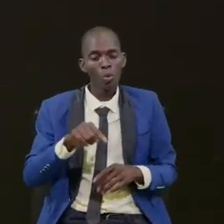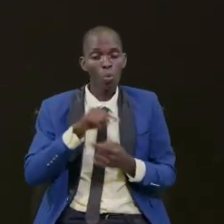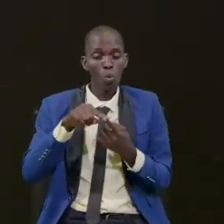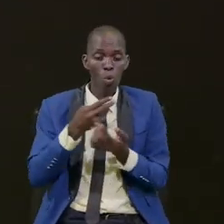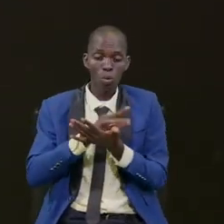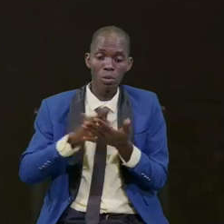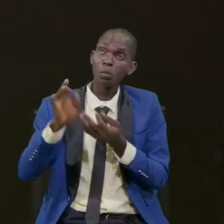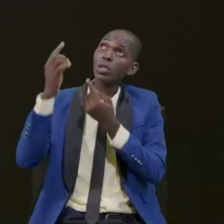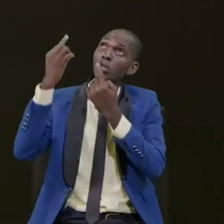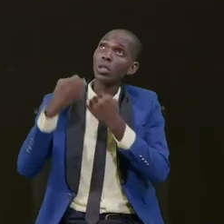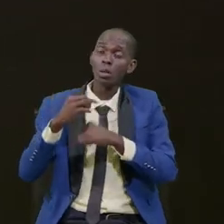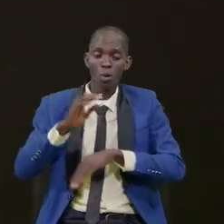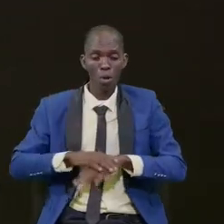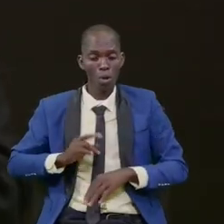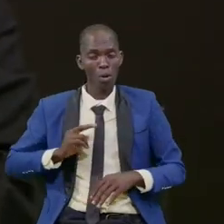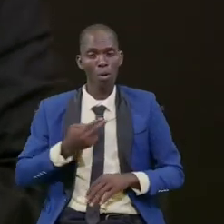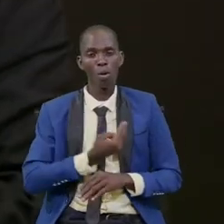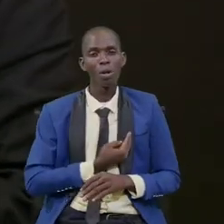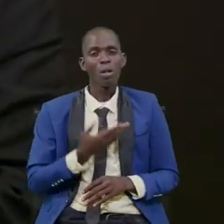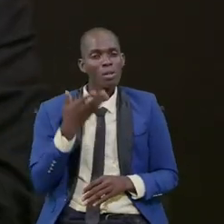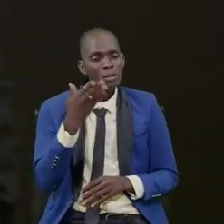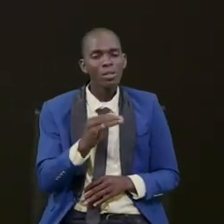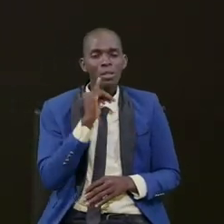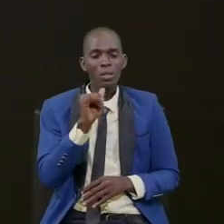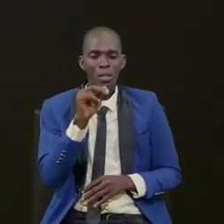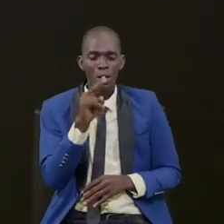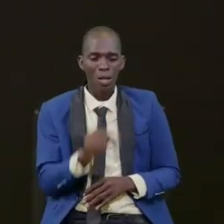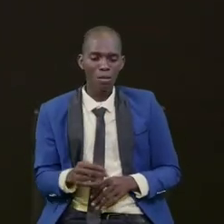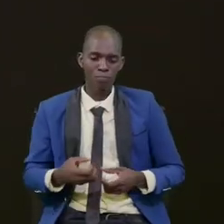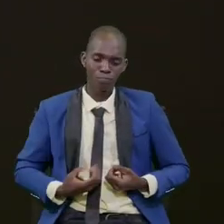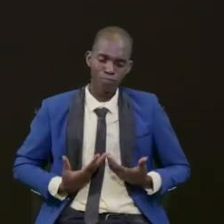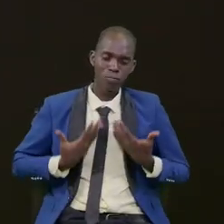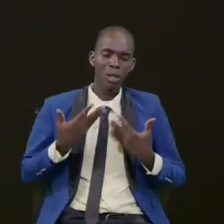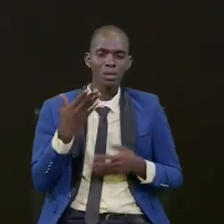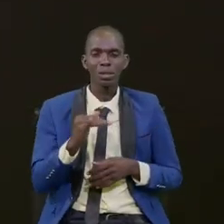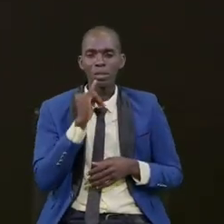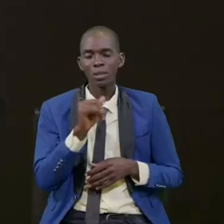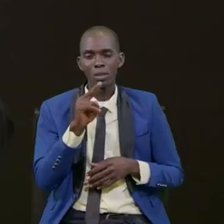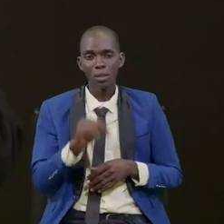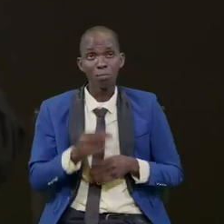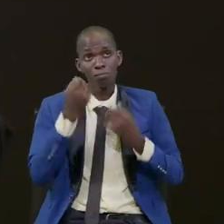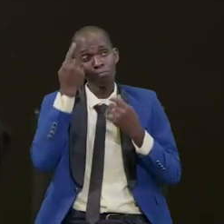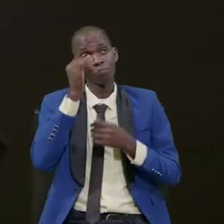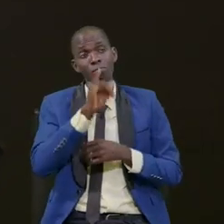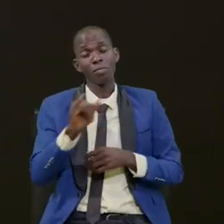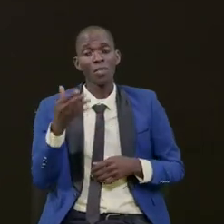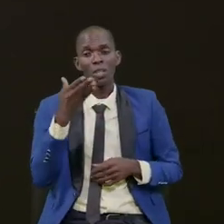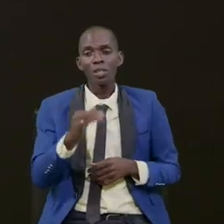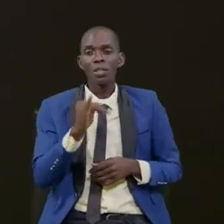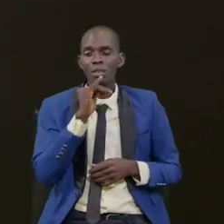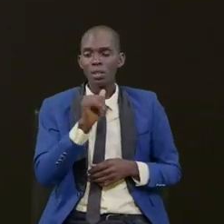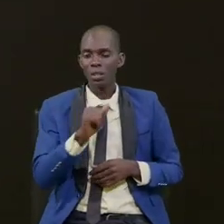le Saint-Esprit vient sur nous, il y a la communication, il y a l'illumination, il